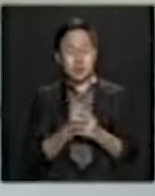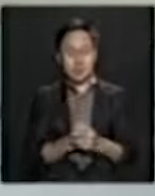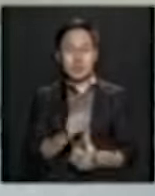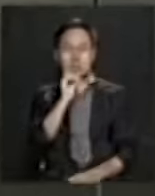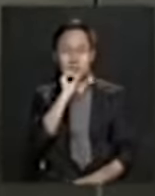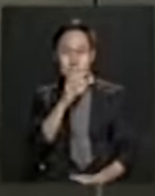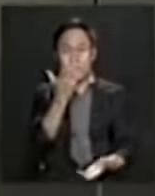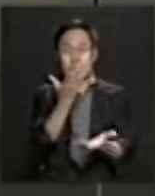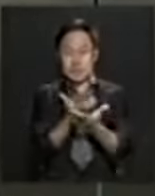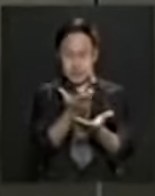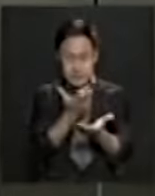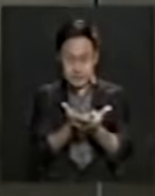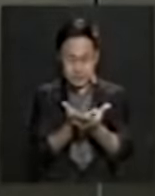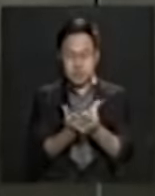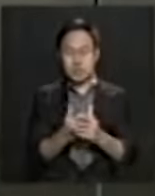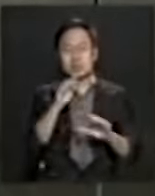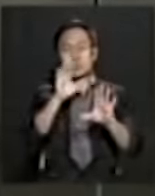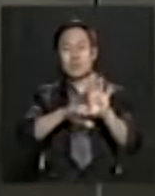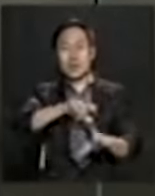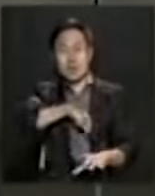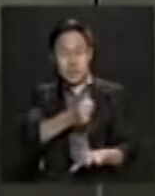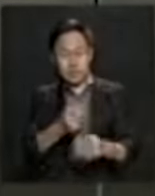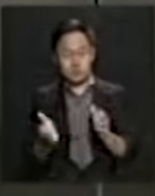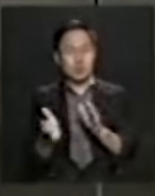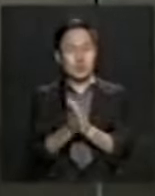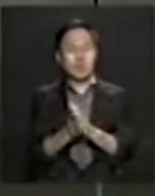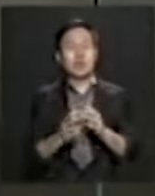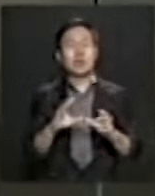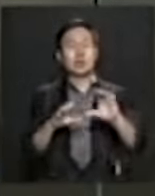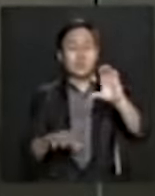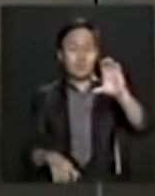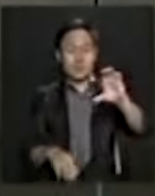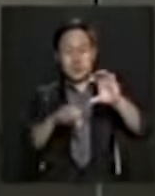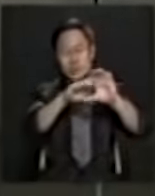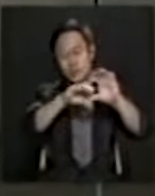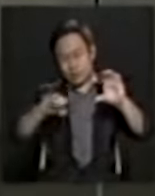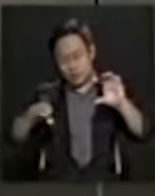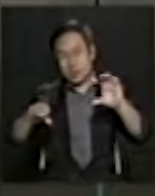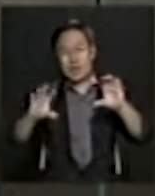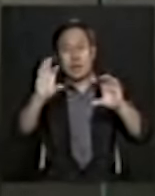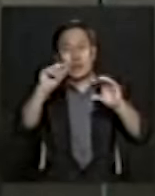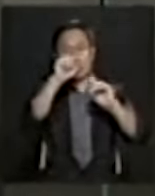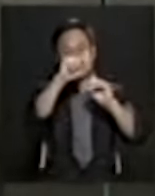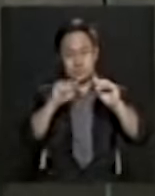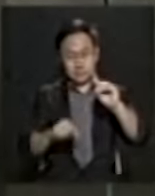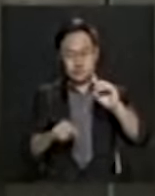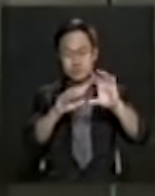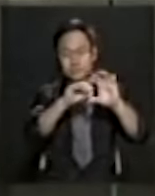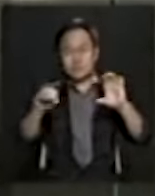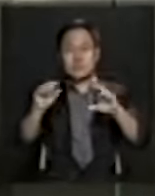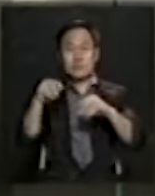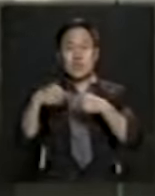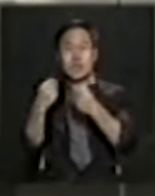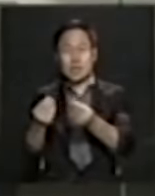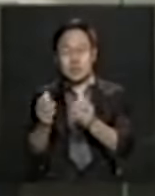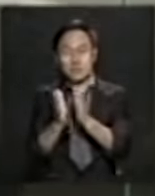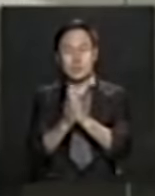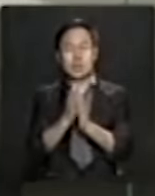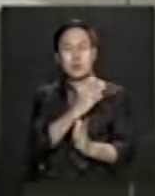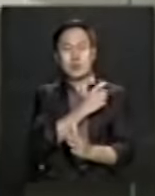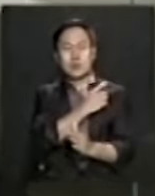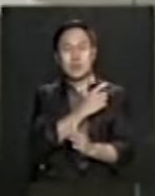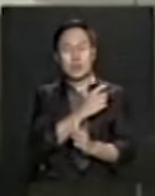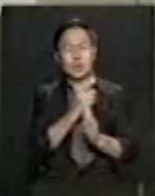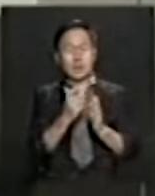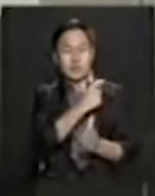มดเนี่ยส่วนนึงเราถวายสมเด็จพระเทพเชื้อในโครงการของพระองค์ท่านอ ี กส่วนนึงแล้วก็เ